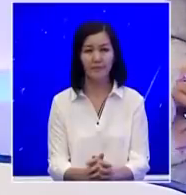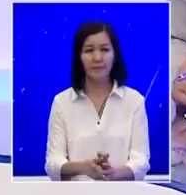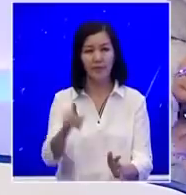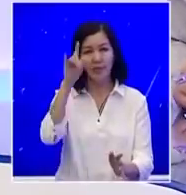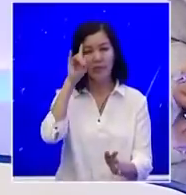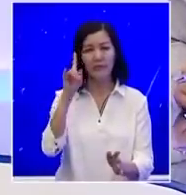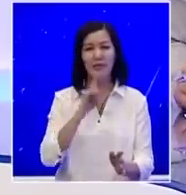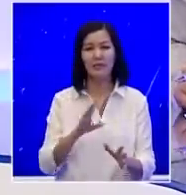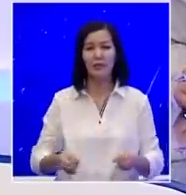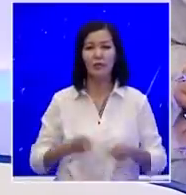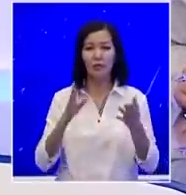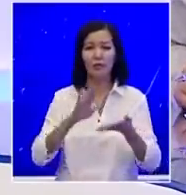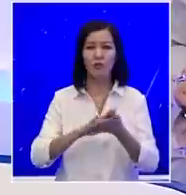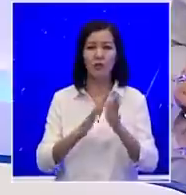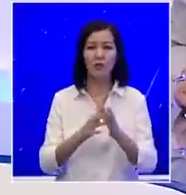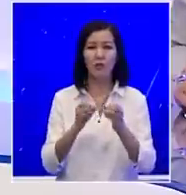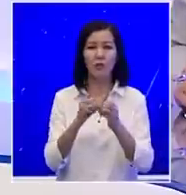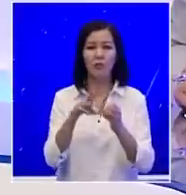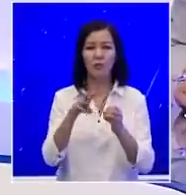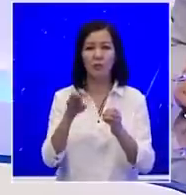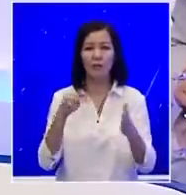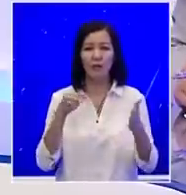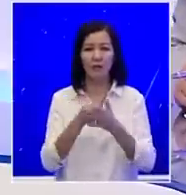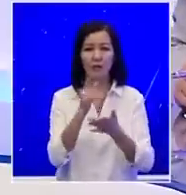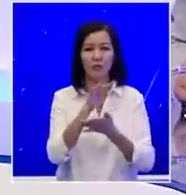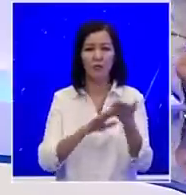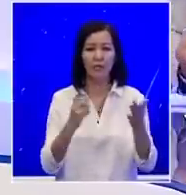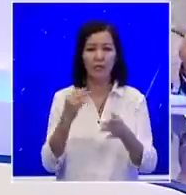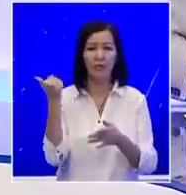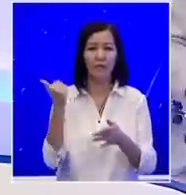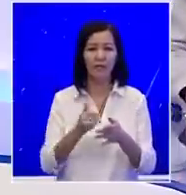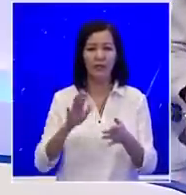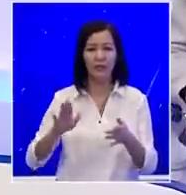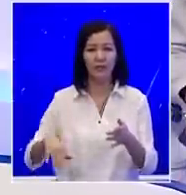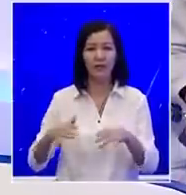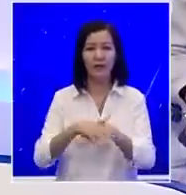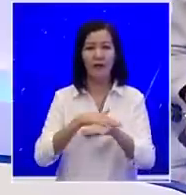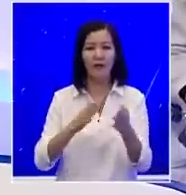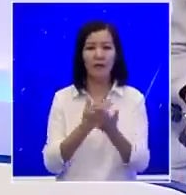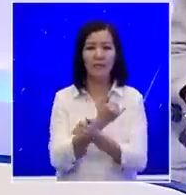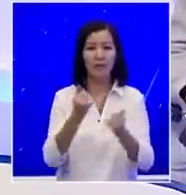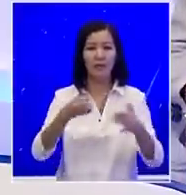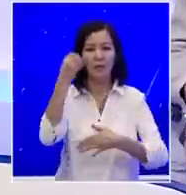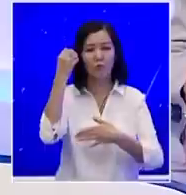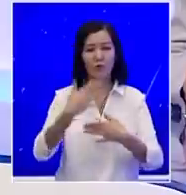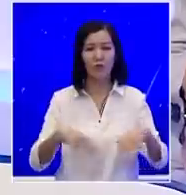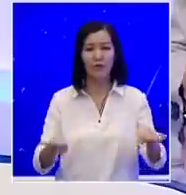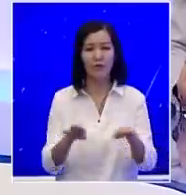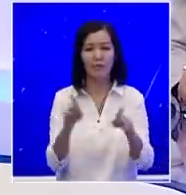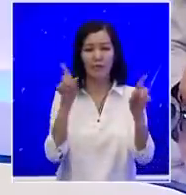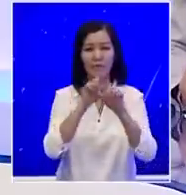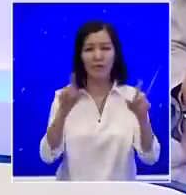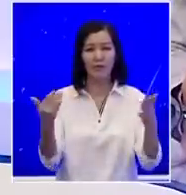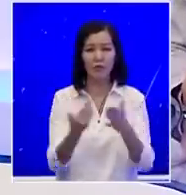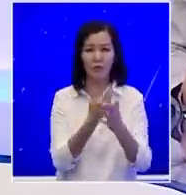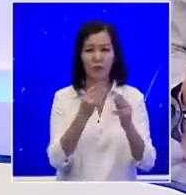Қазақстанда төтенше жағдай режимі 11 мамырға дейін ұзартылды. Екі аптадан кейін елдегі халыққа қызмет көрсету орталықтарында бірқатар